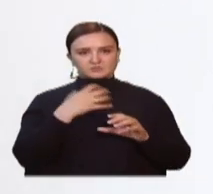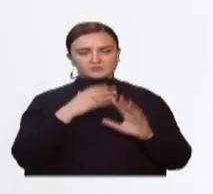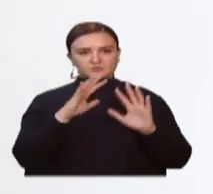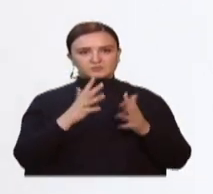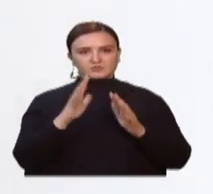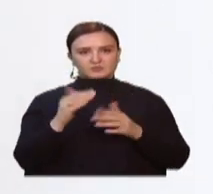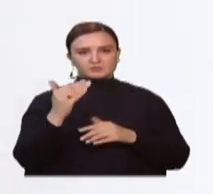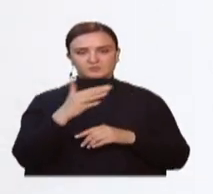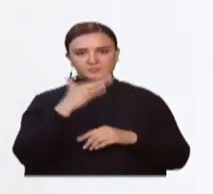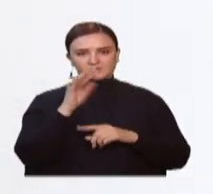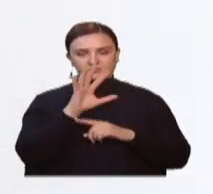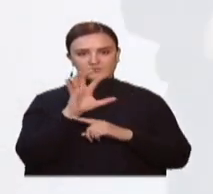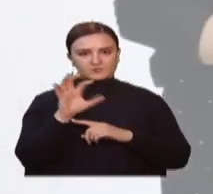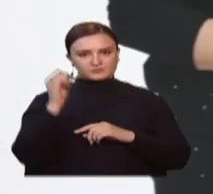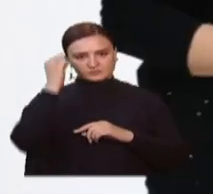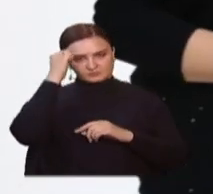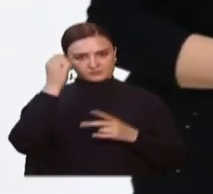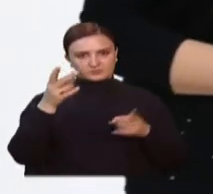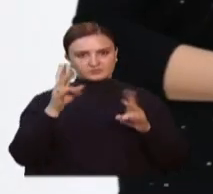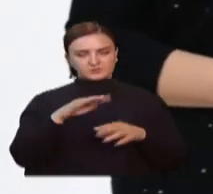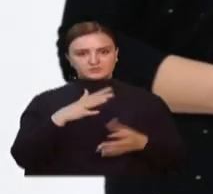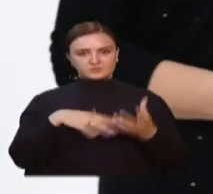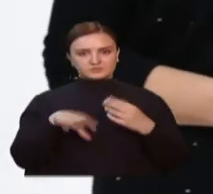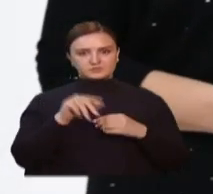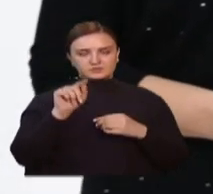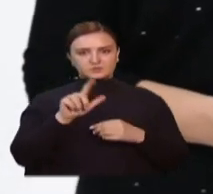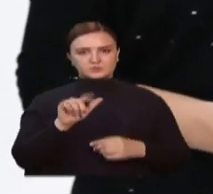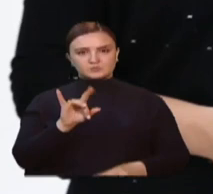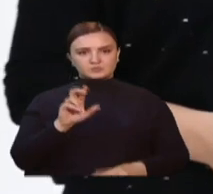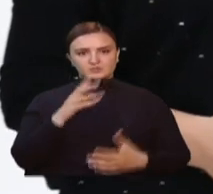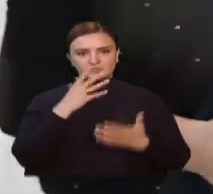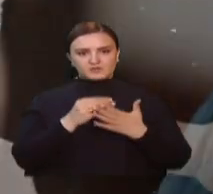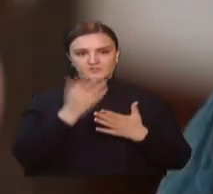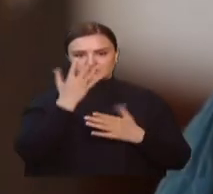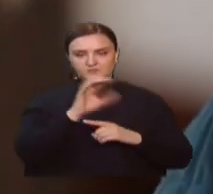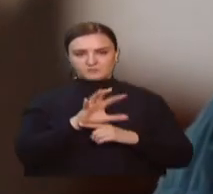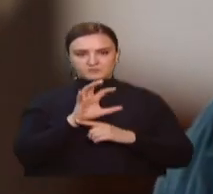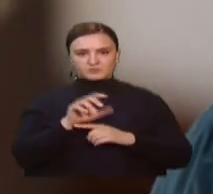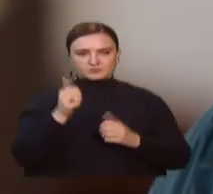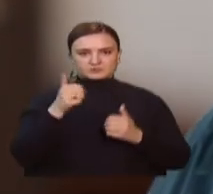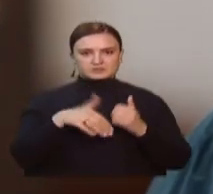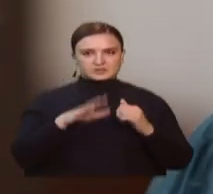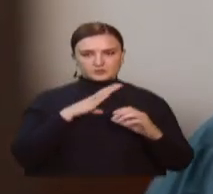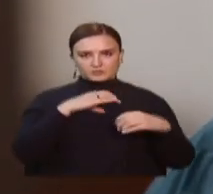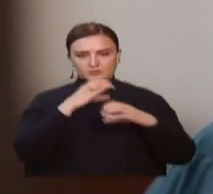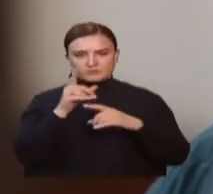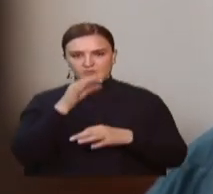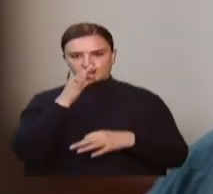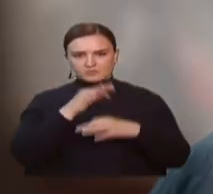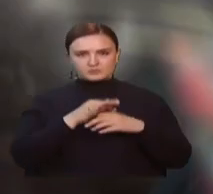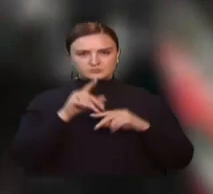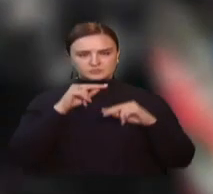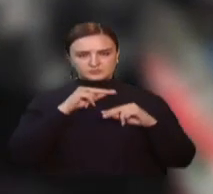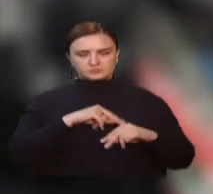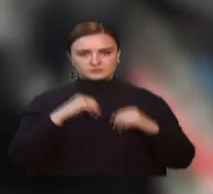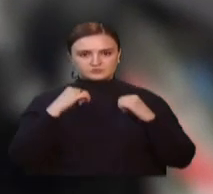ამსახველი მისი ძალიან ბევრი ფოტო დარჩა. თითქმის ყველგან ცხელ წერტილში ზურაბი თავისი ფოტო-ობიექტივით ეპიცენტრში იყო. იგი პასუხისმგებლიანი შრომის